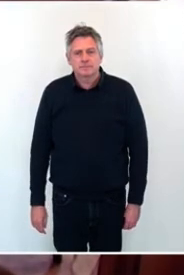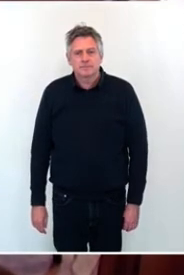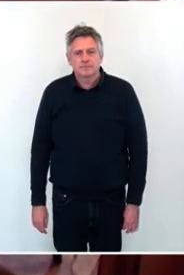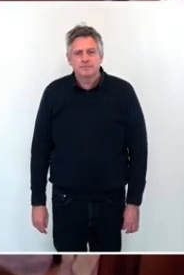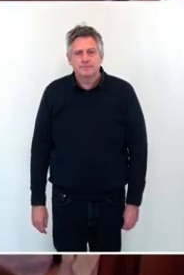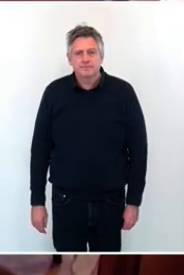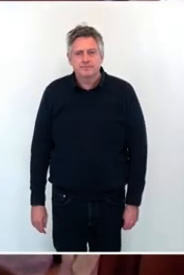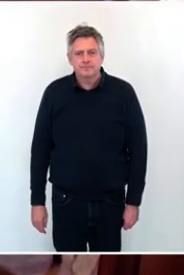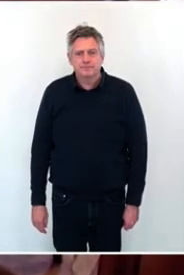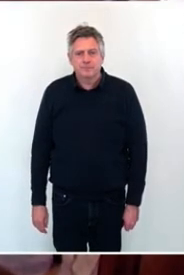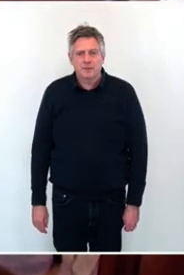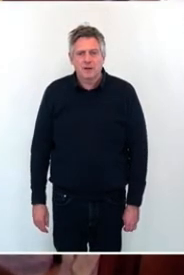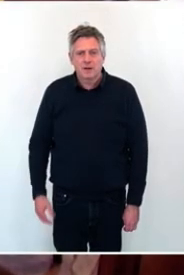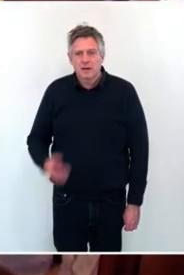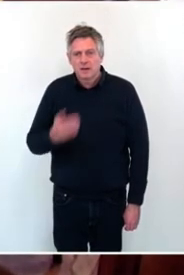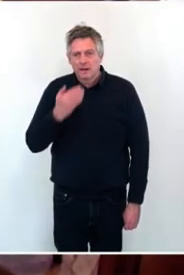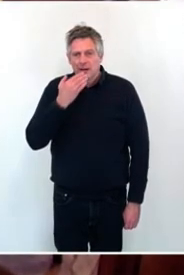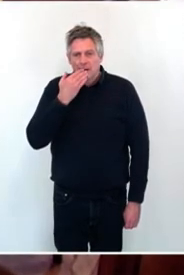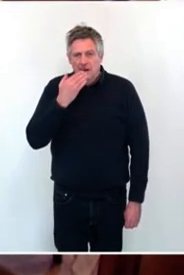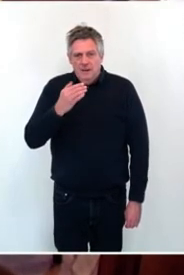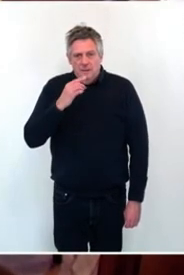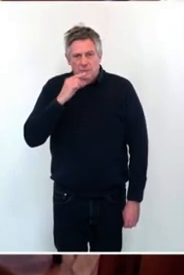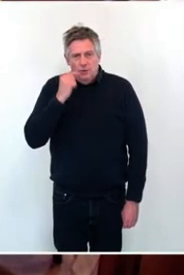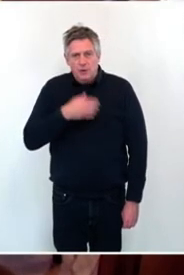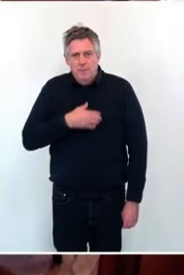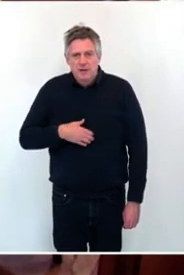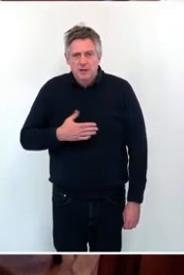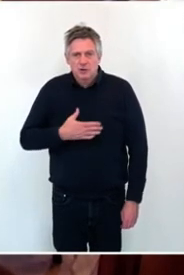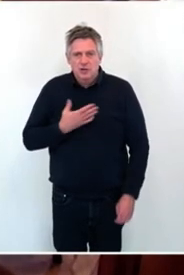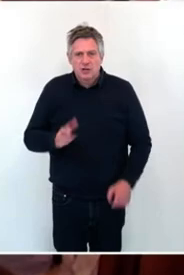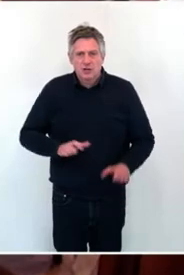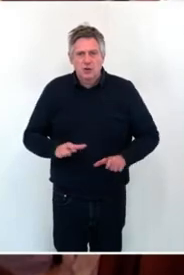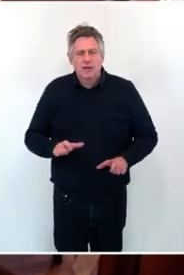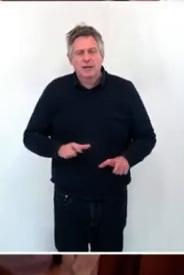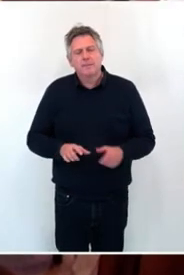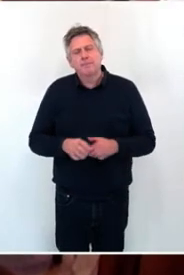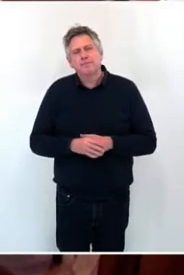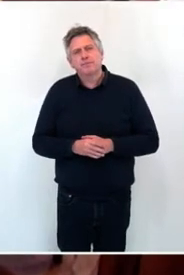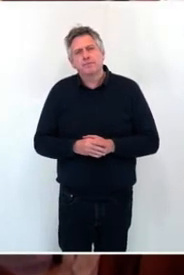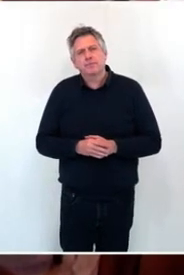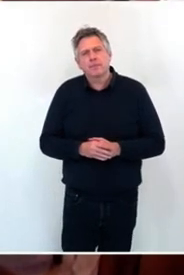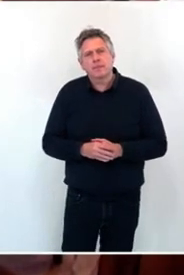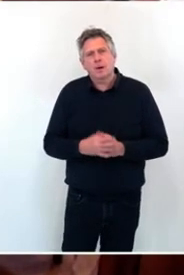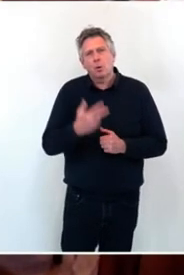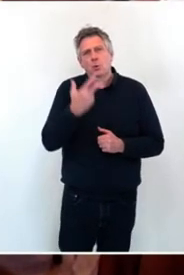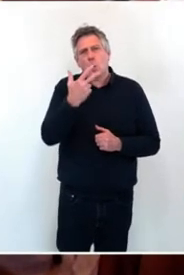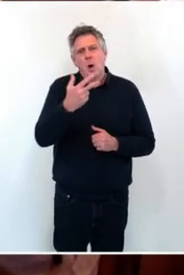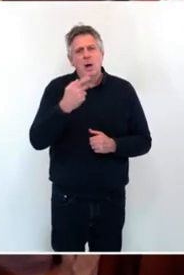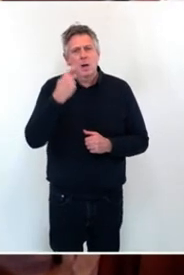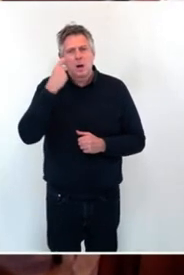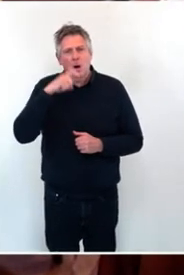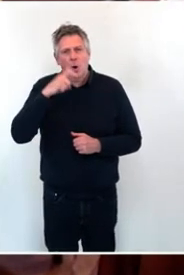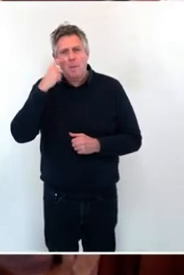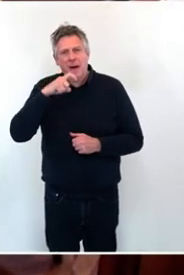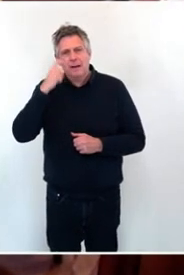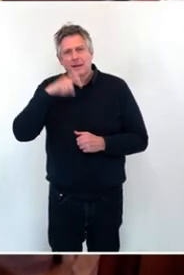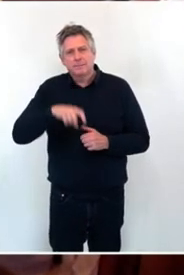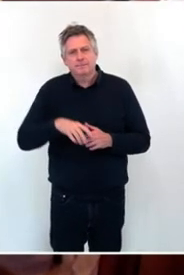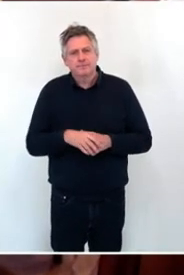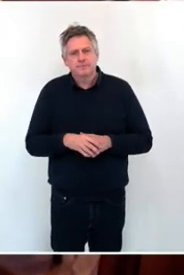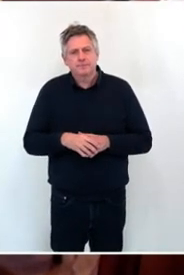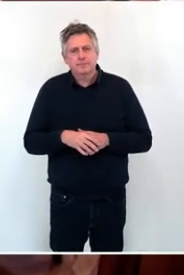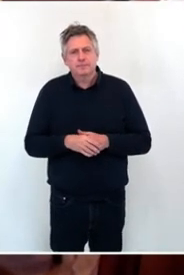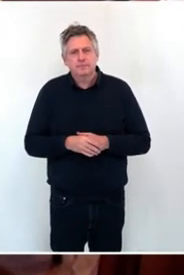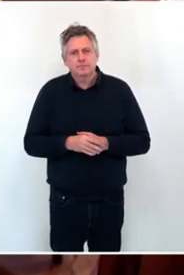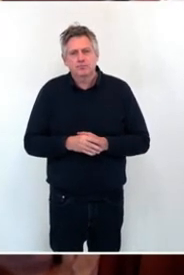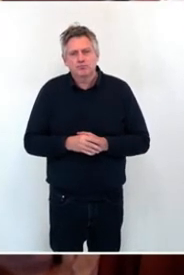Merci, Monsieur le maire, chers collègues. Cette délibération appelle de ma part 3 remarques. Certaines ont déjà été évoquées, je passerai